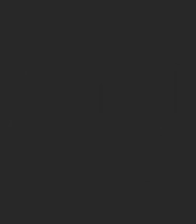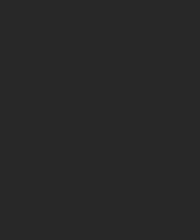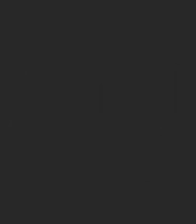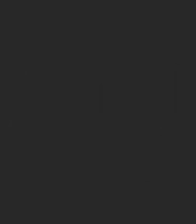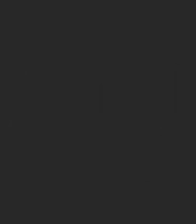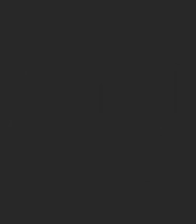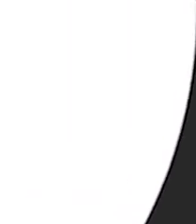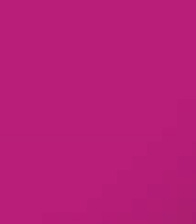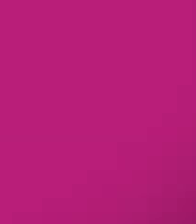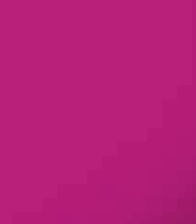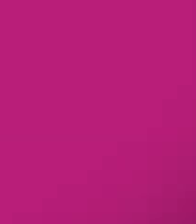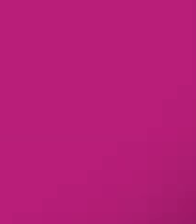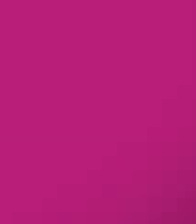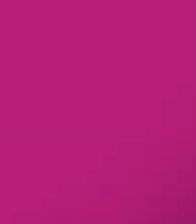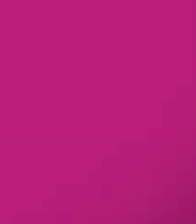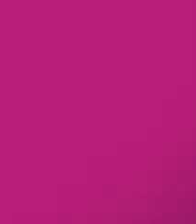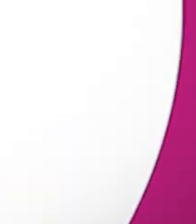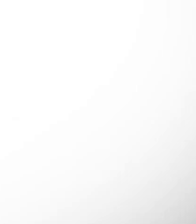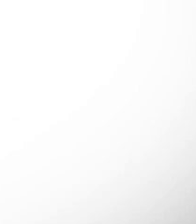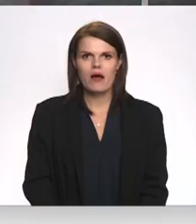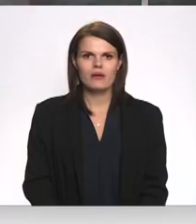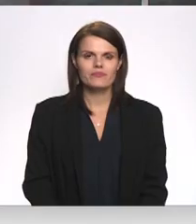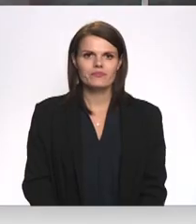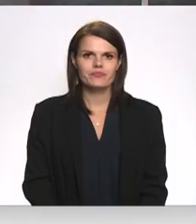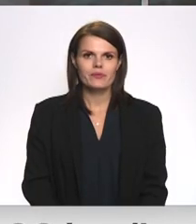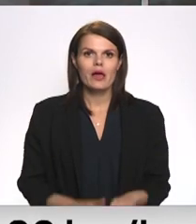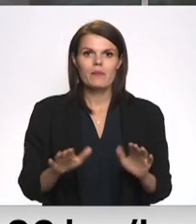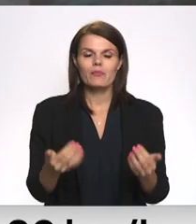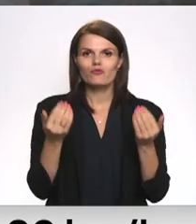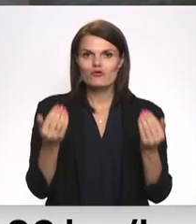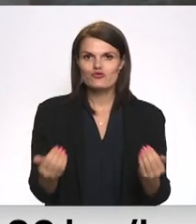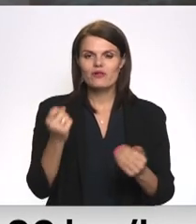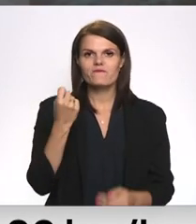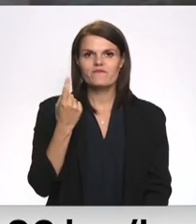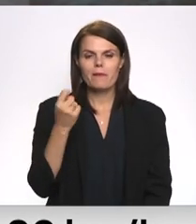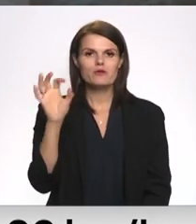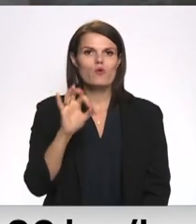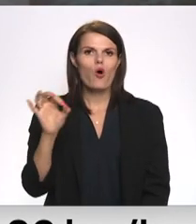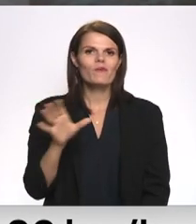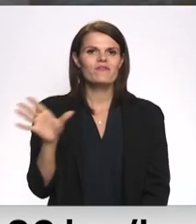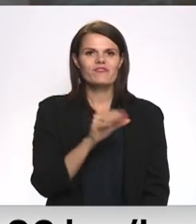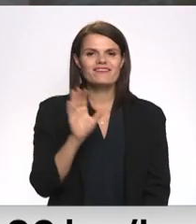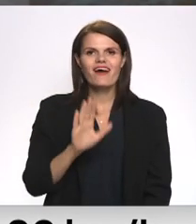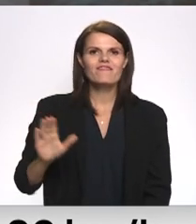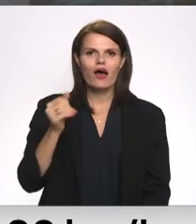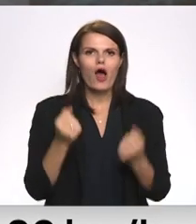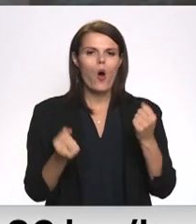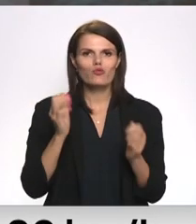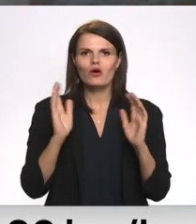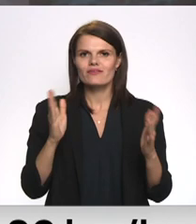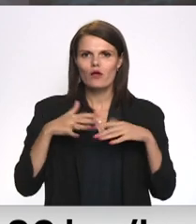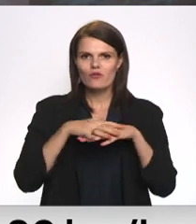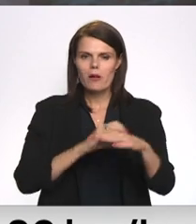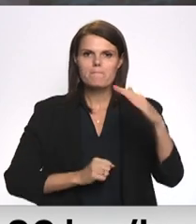Re, viss ēters ir te! Bet no šodienas 11. Oktobra visā valsts autoceļu tīklā maksimālais